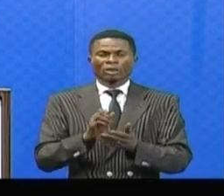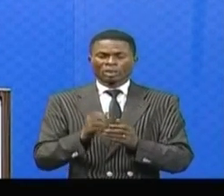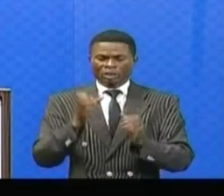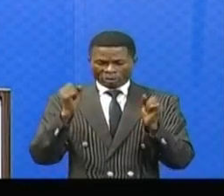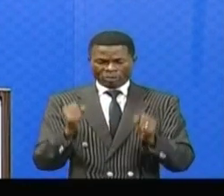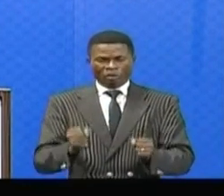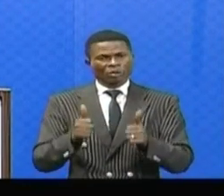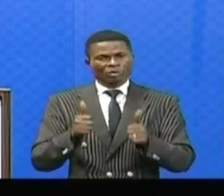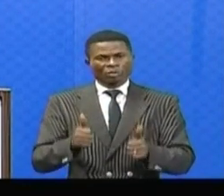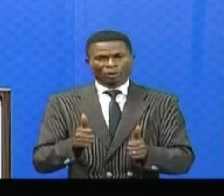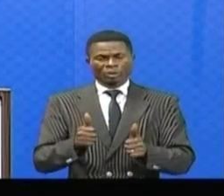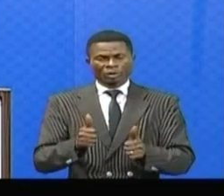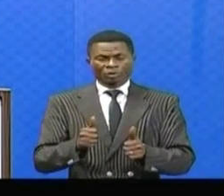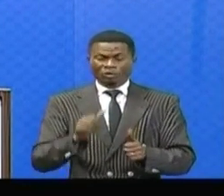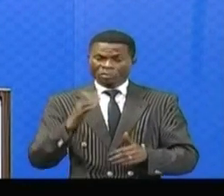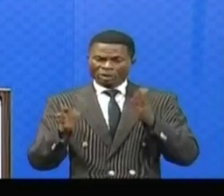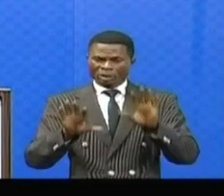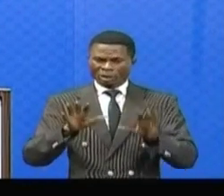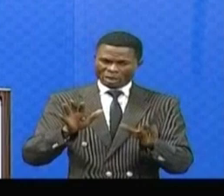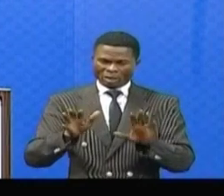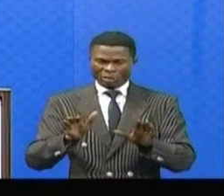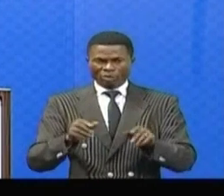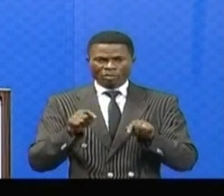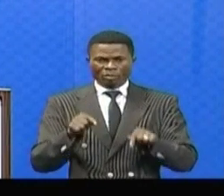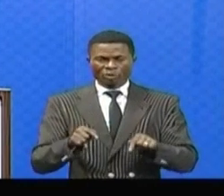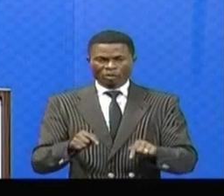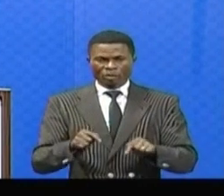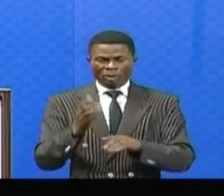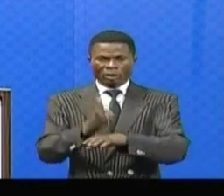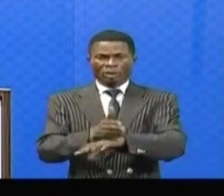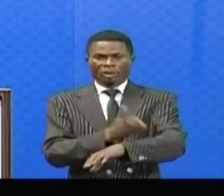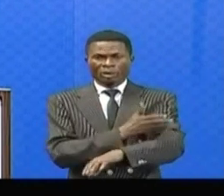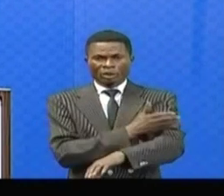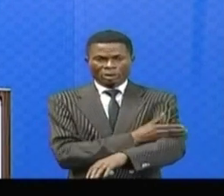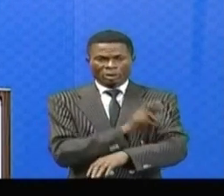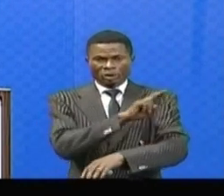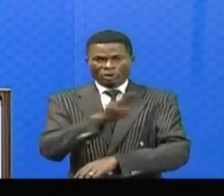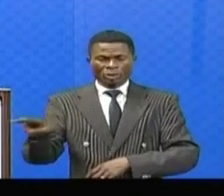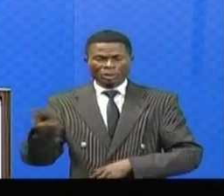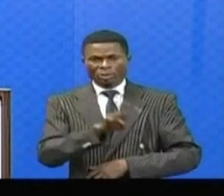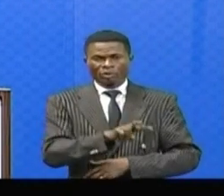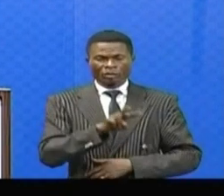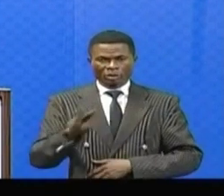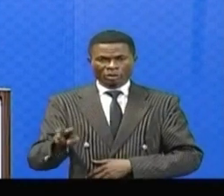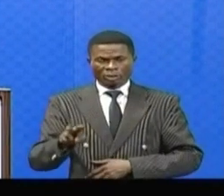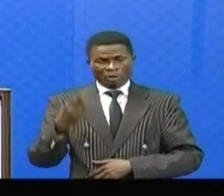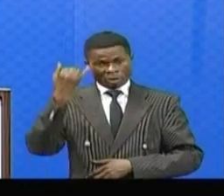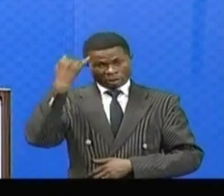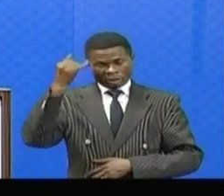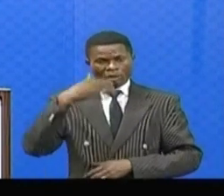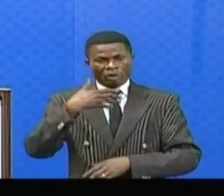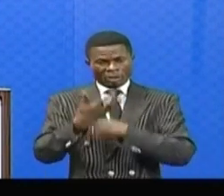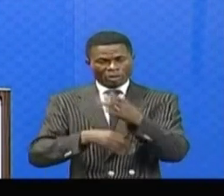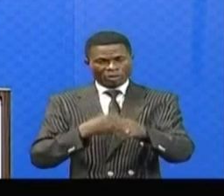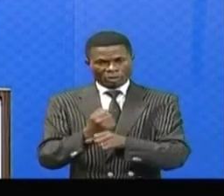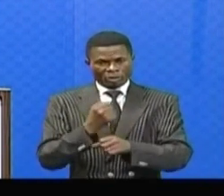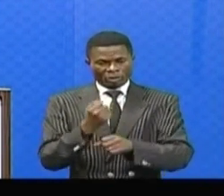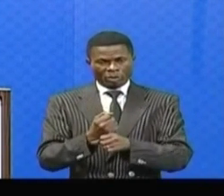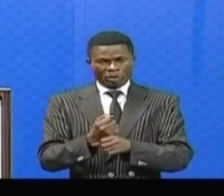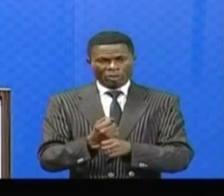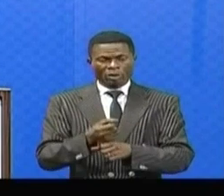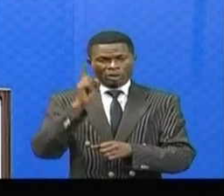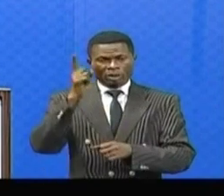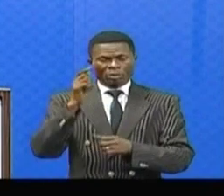stable. L'estimation actualisée de la croissance pour 2022 sur la base des réalisations de la production au